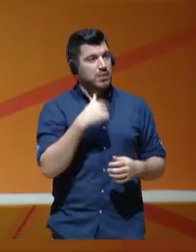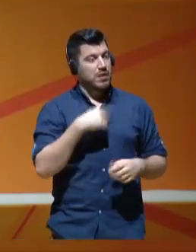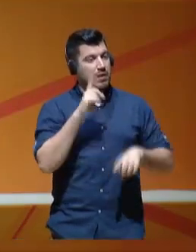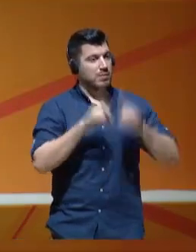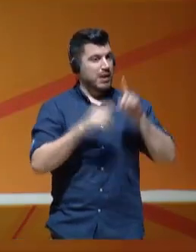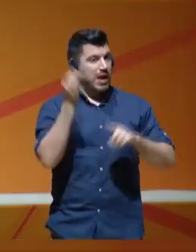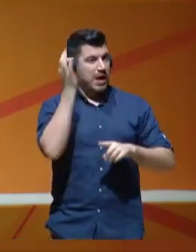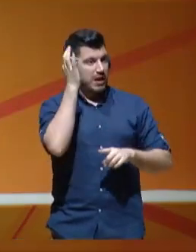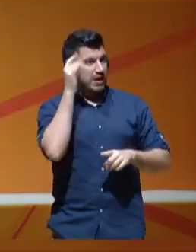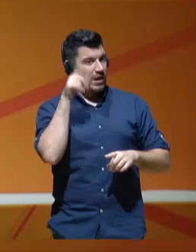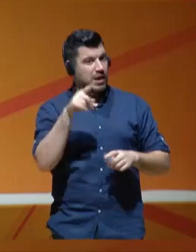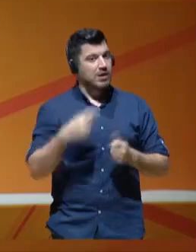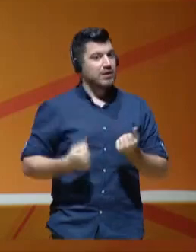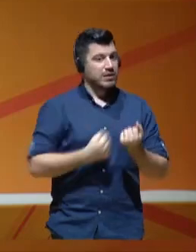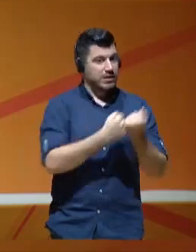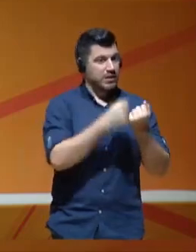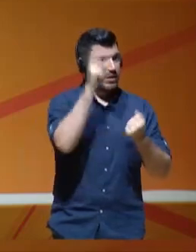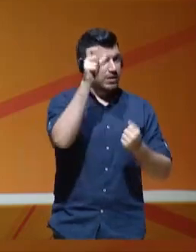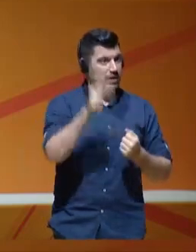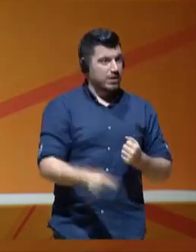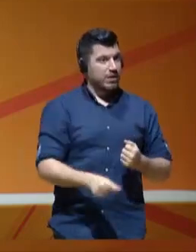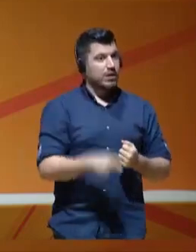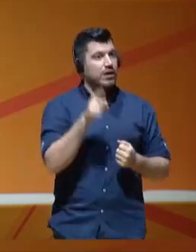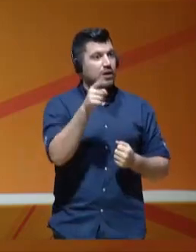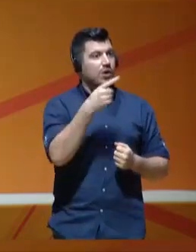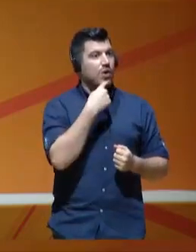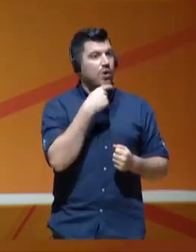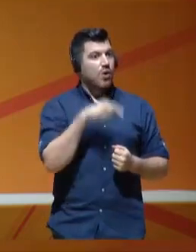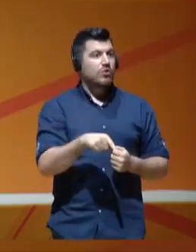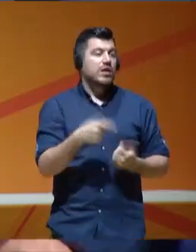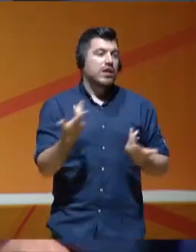Κοντάζ, σαν λίβδανε με γιο φαμίγε.